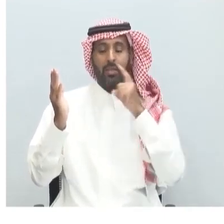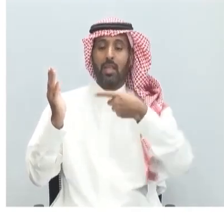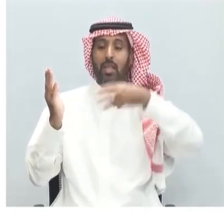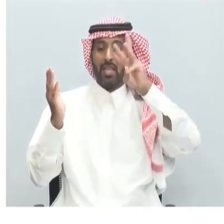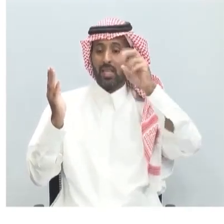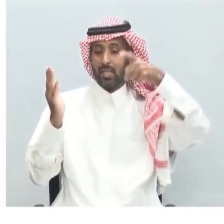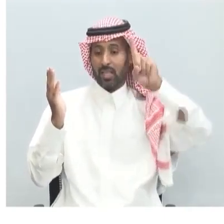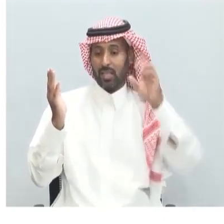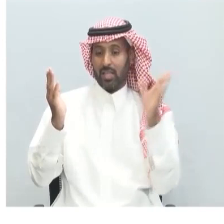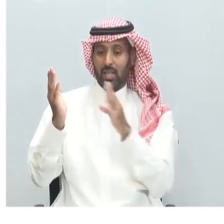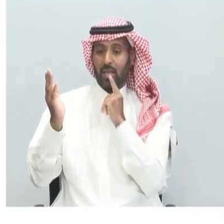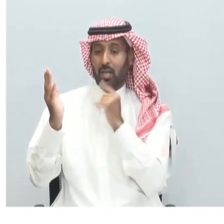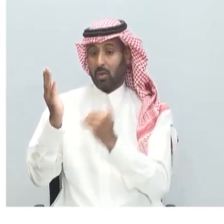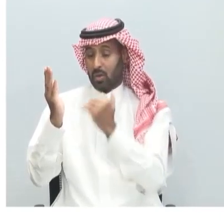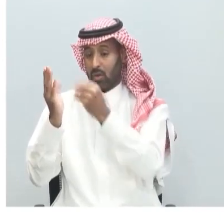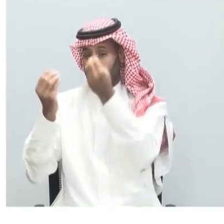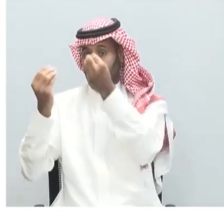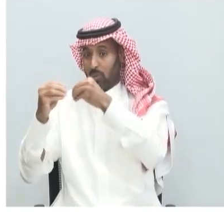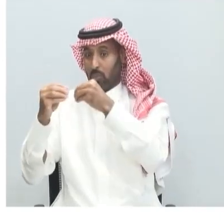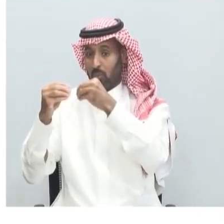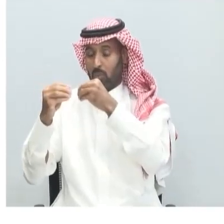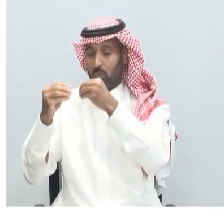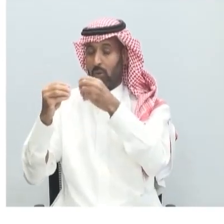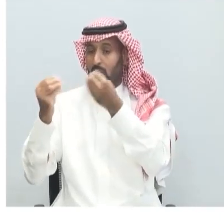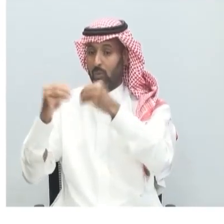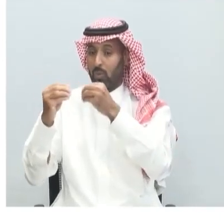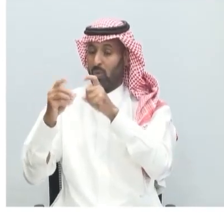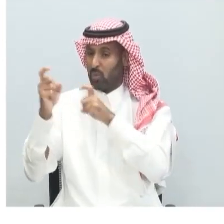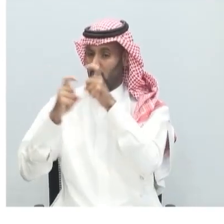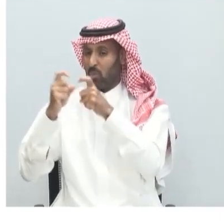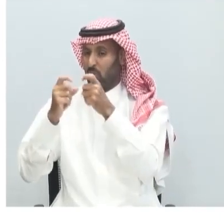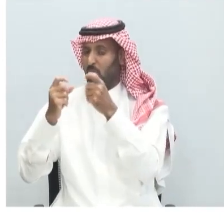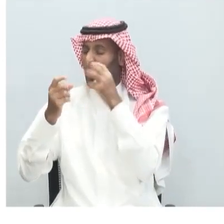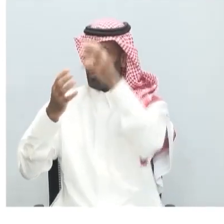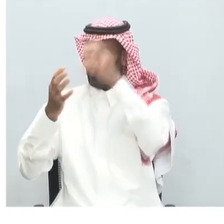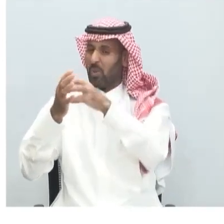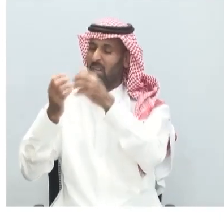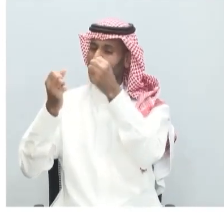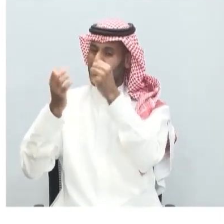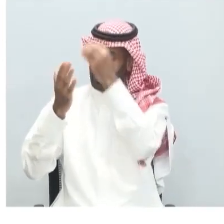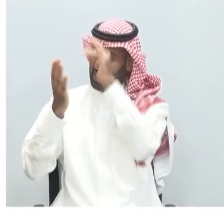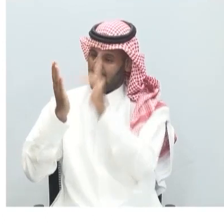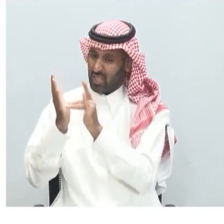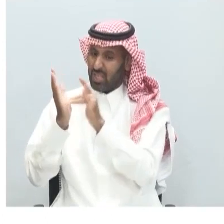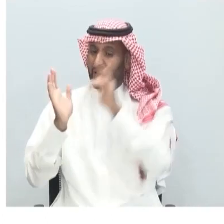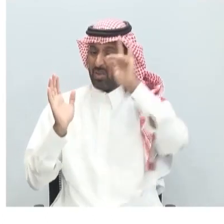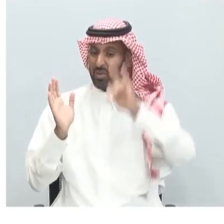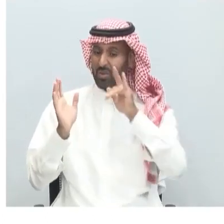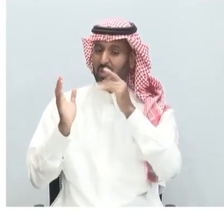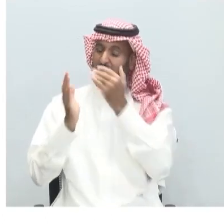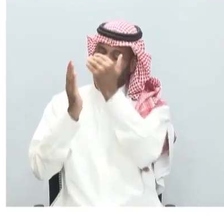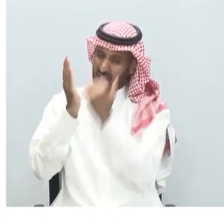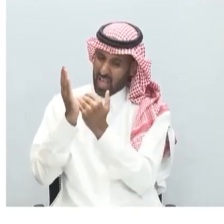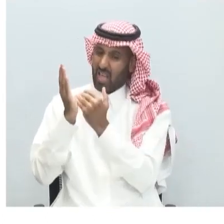اذا تبدا او كل الكترون يشغل يجلس في المستوى